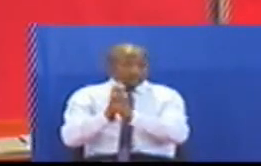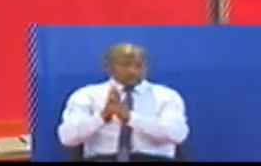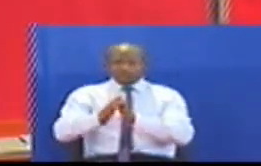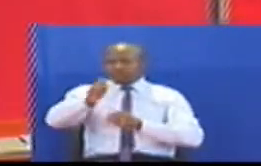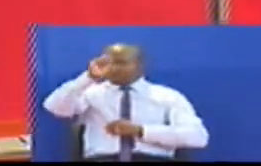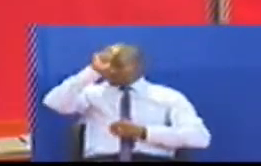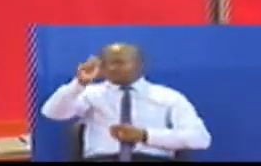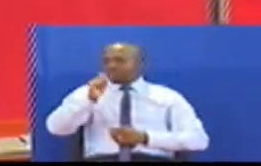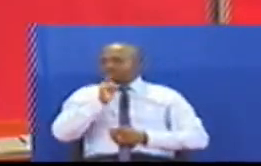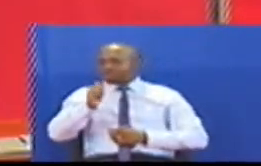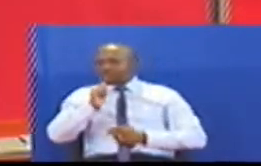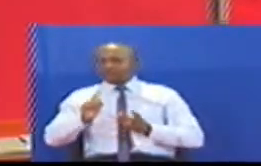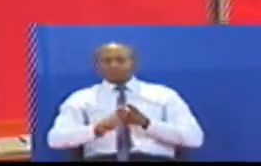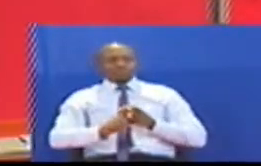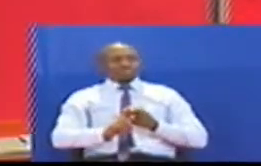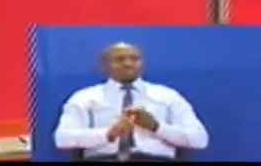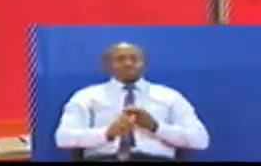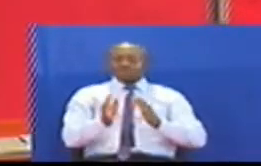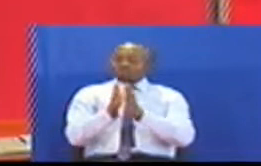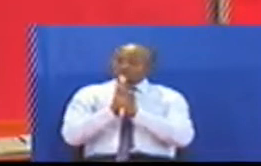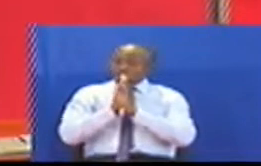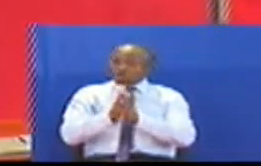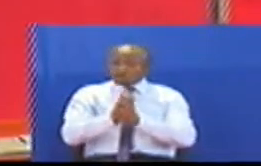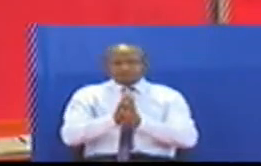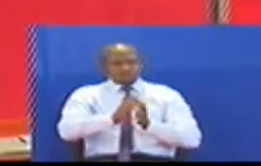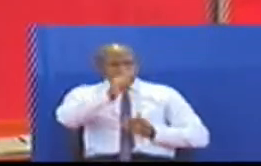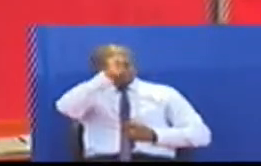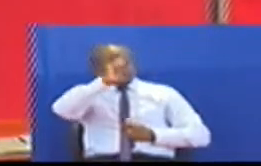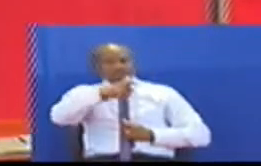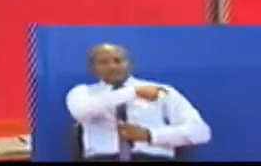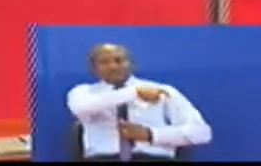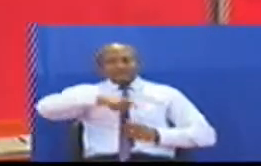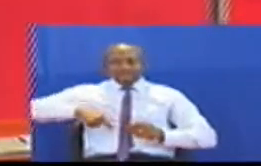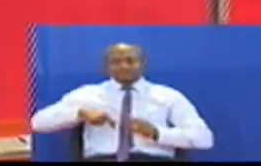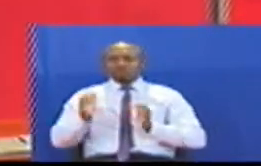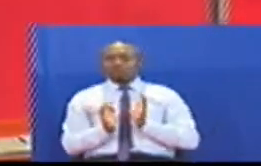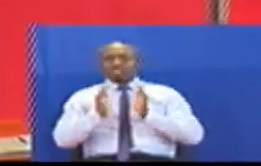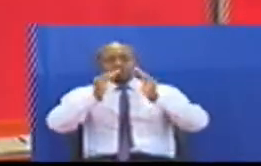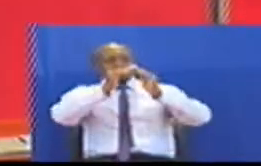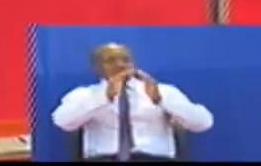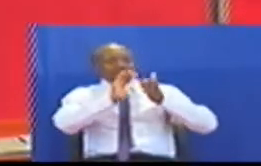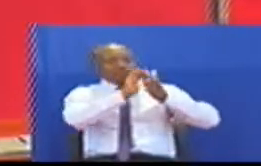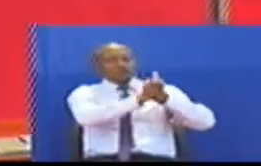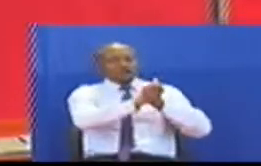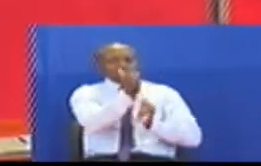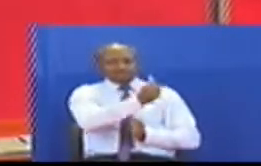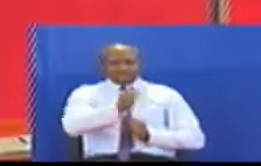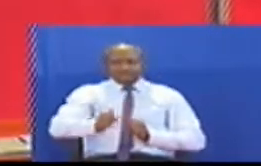Speaker, ambayo shukrani hizi zinapaswa kumpa Mheshimiwa Rais wa Jamhuri ya Muungano wa Tanzania ndugu yetu John Pombe